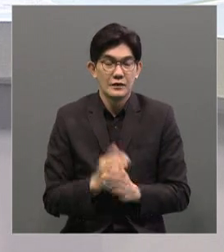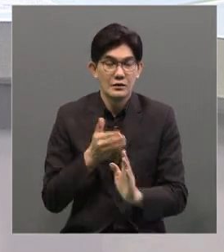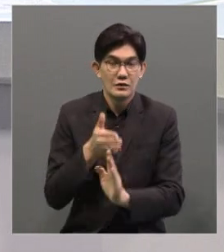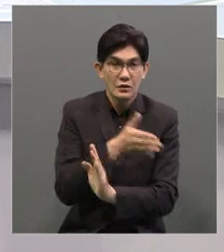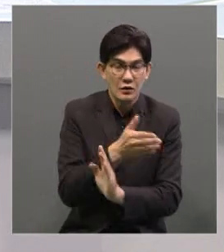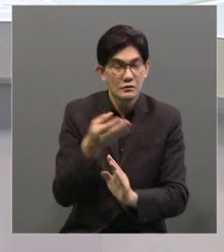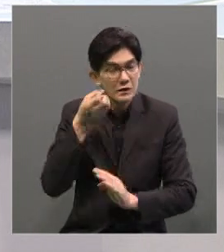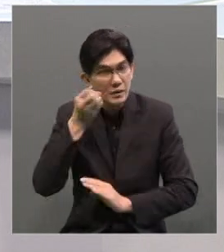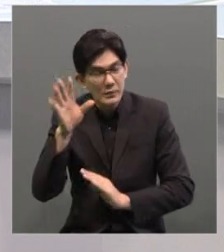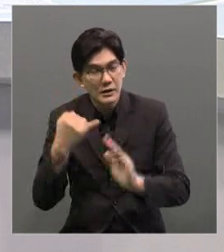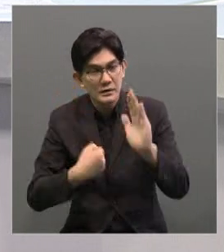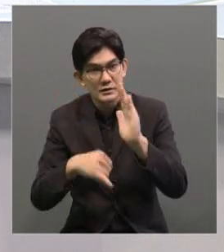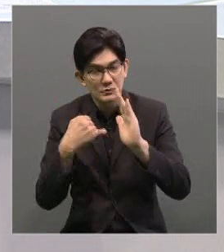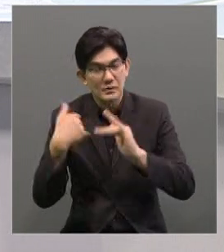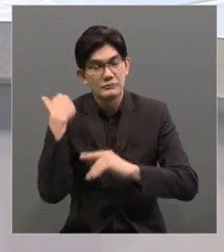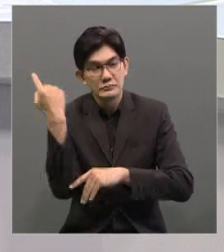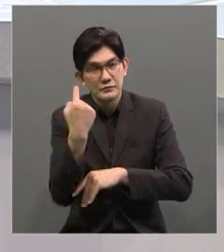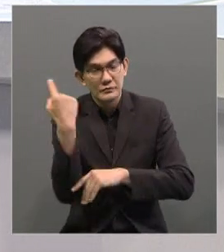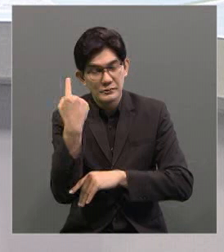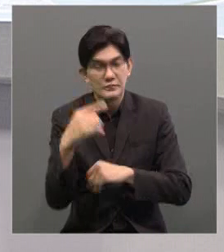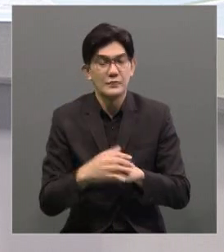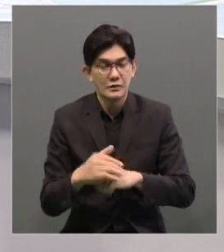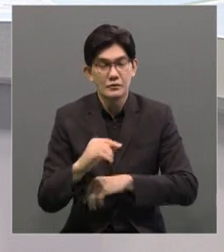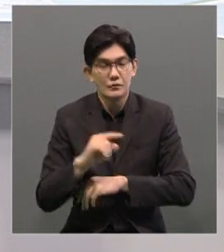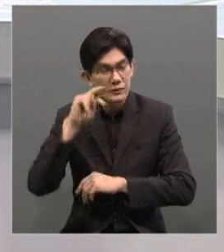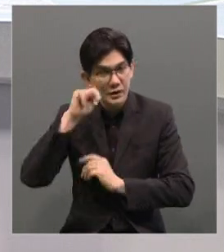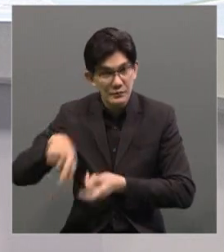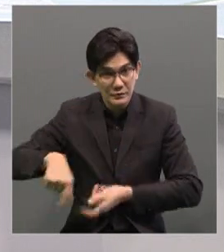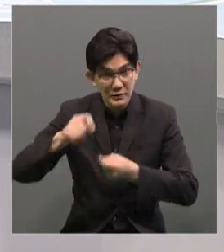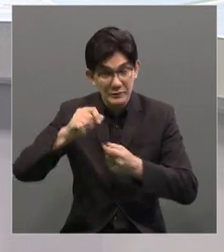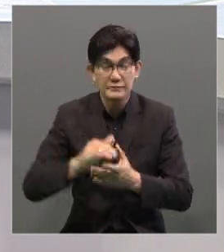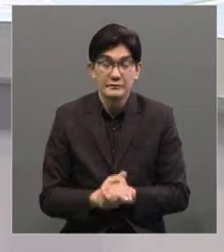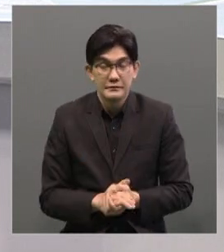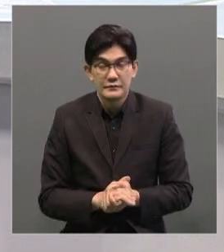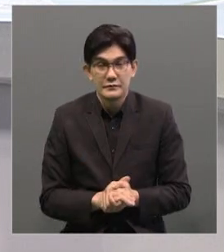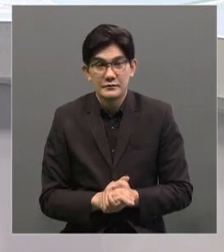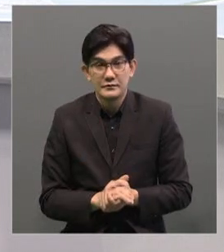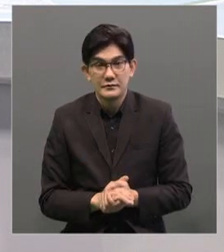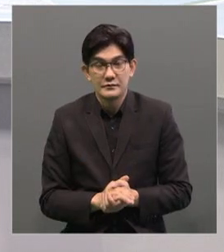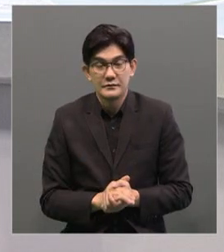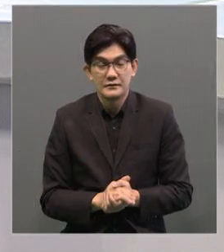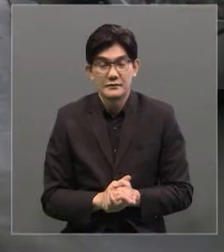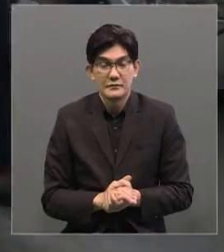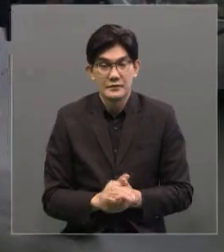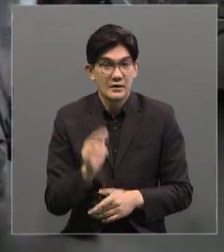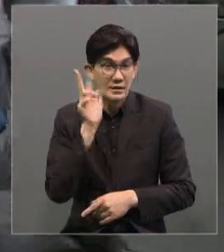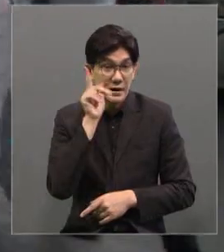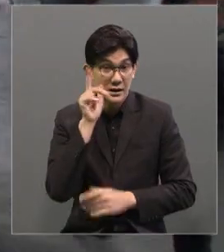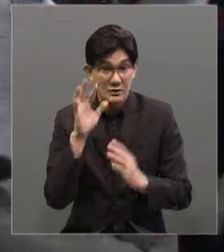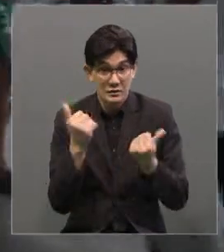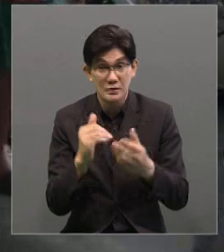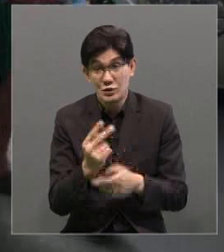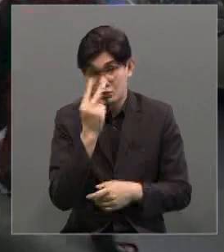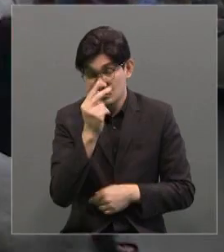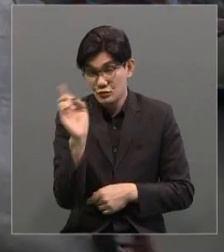หน้านี้เดินทางกลับภูมิลำเนาแล้วก็ไปท่องเที่ยวกันในช่วงเทศกาลสงกรานต์นะคะซึ่งสำหรับทีมข่าวของเรานะคะพาคุณผู้